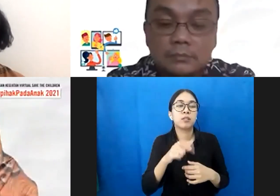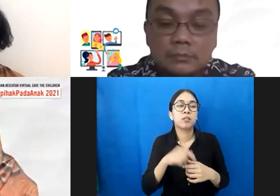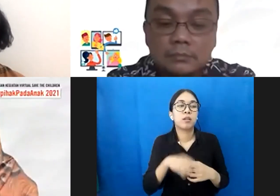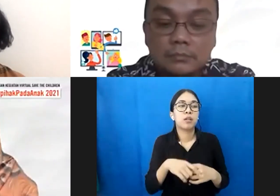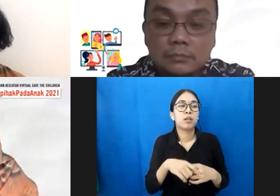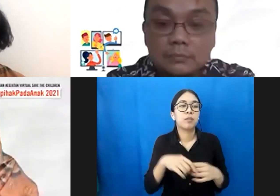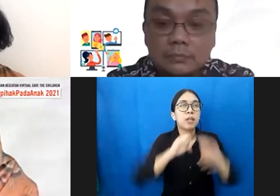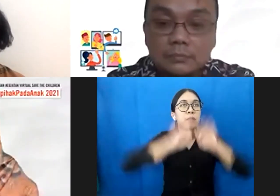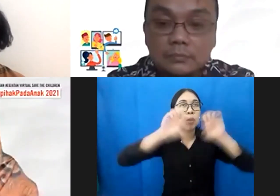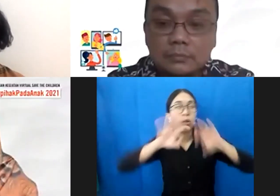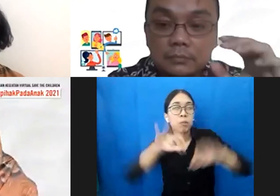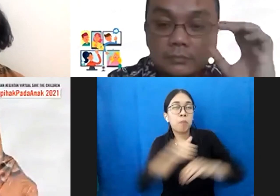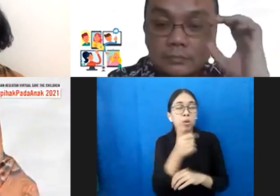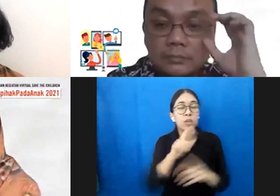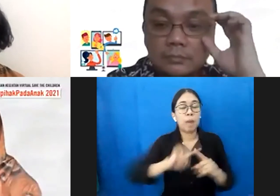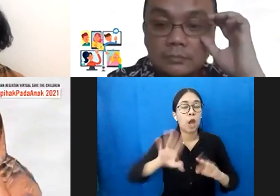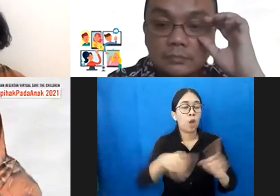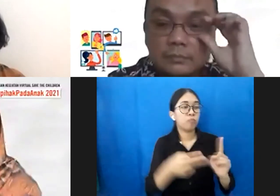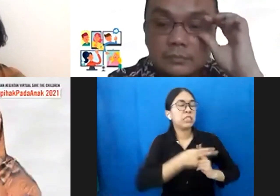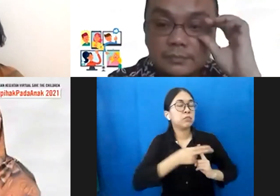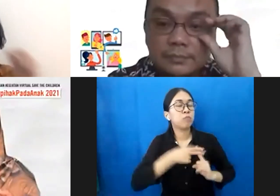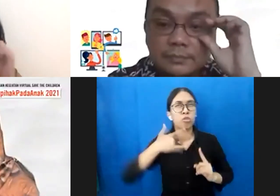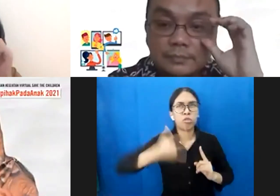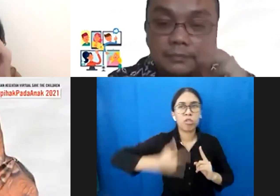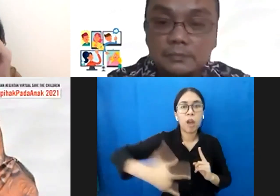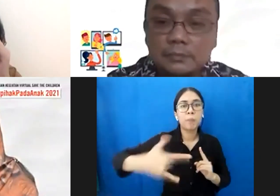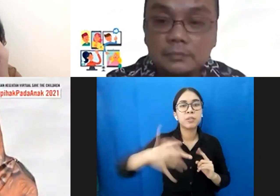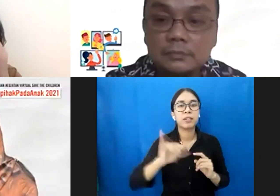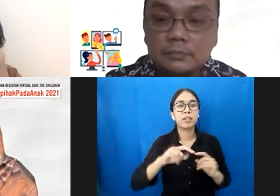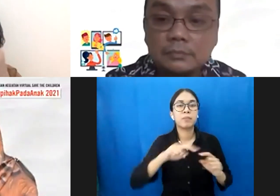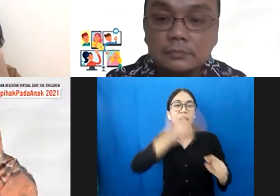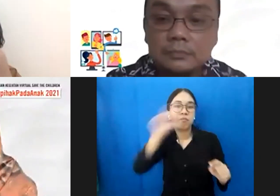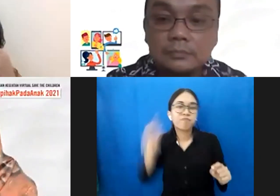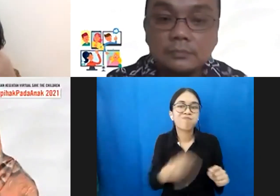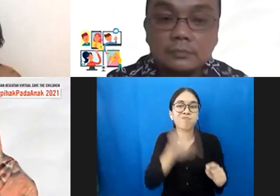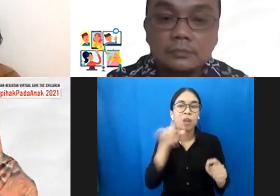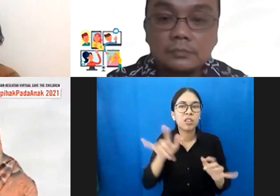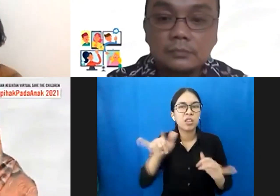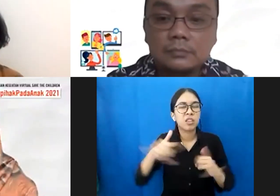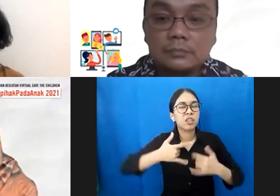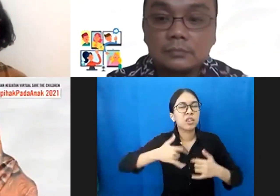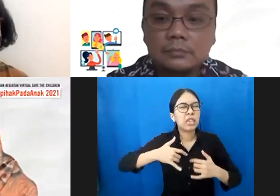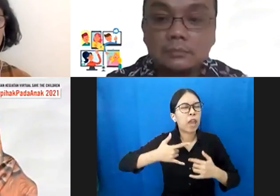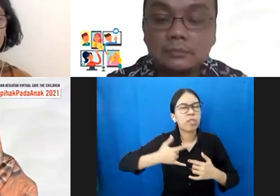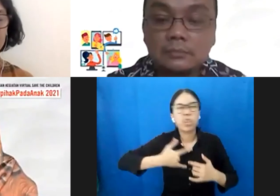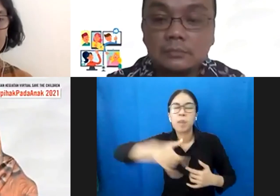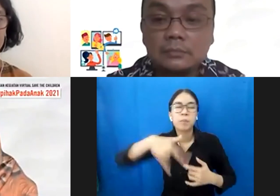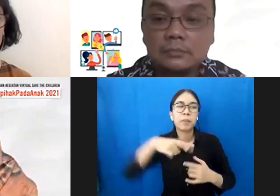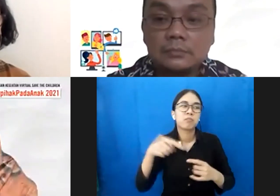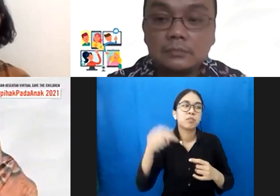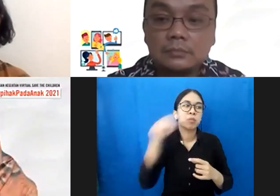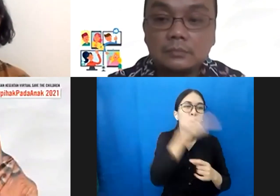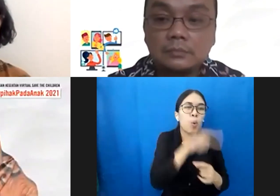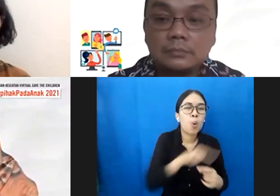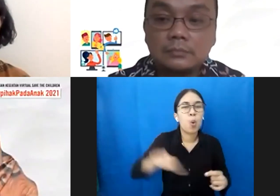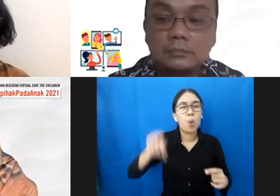gitu. Tapi kalau kita menstigma terus ya akan semakin terjadi seperti lingkaran setan gitu. Jadi sebenarnya tergantung kita, dan saya juga sangat berbahagia